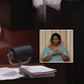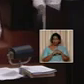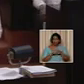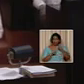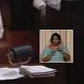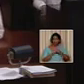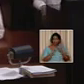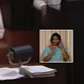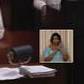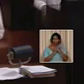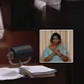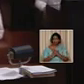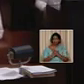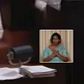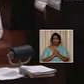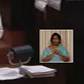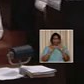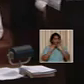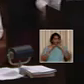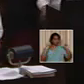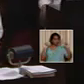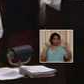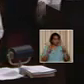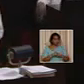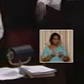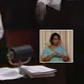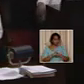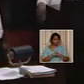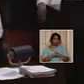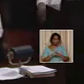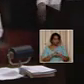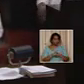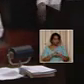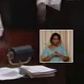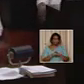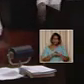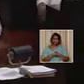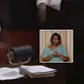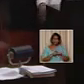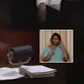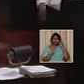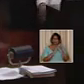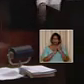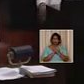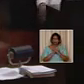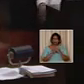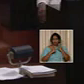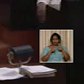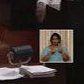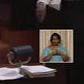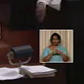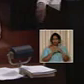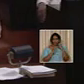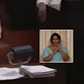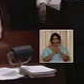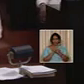ඒකානුතාවයකින් විය යුතුය මේ වගන්තිය ඇතුළුව වගන්ති ගණනාවක් තිබෙනවා විශේෂයෙන්ම මන්ත්‍රීවරයෙකුගේ හැසිරීම